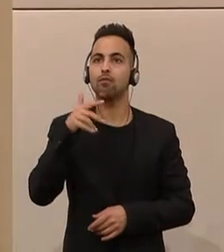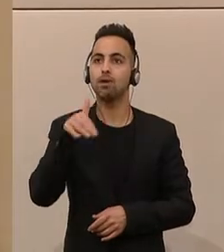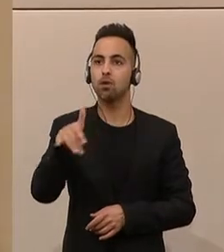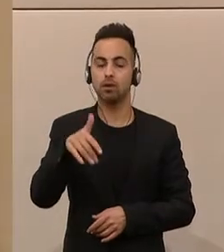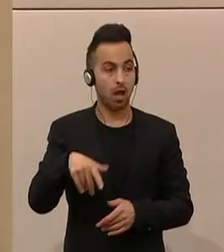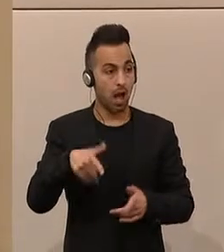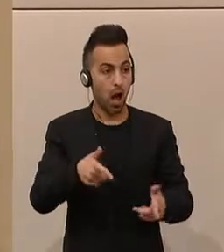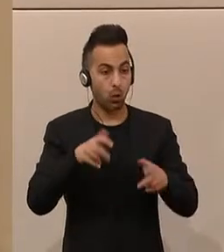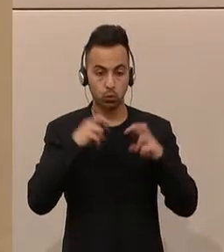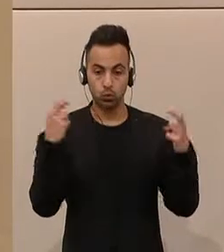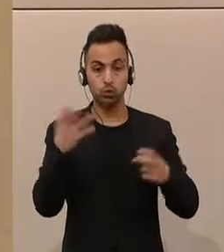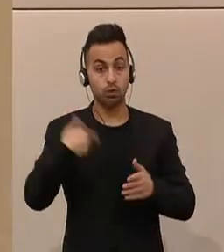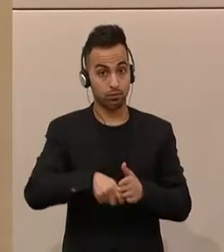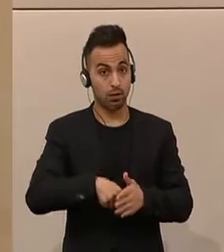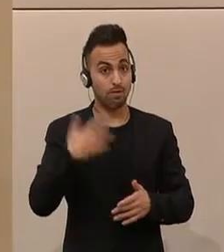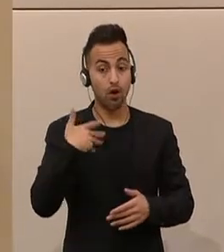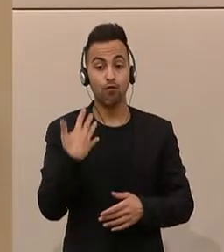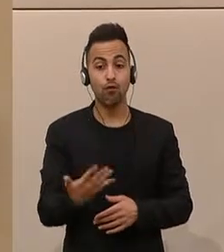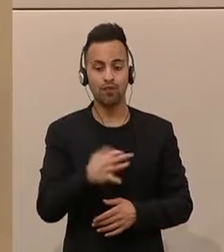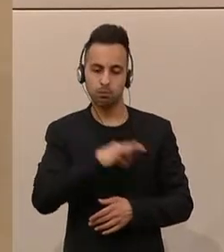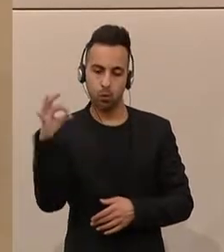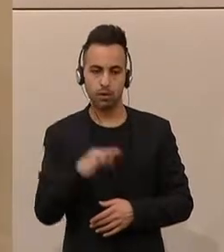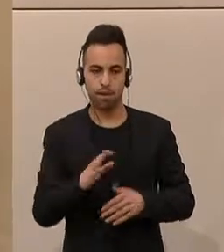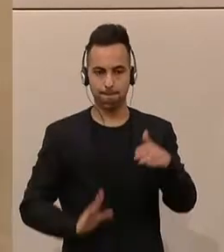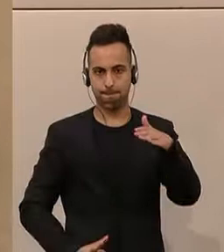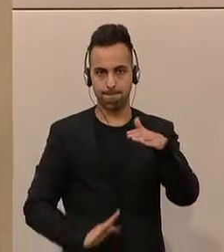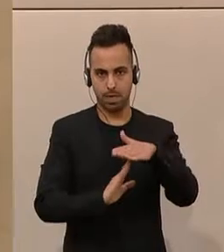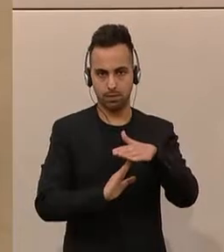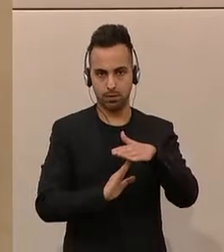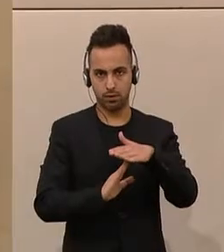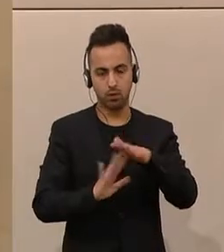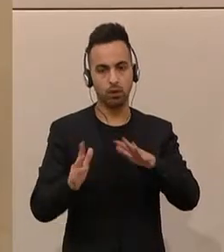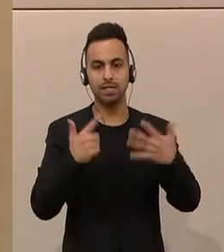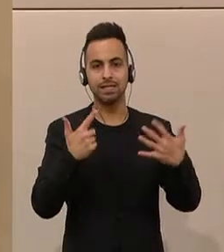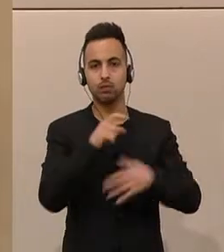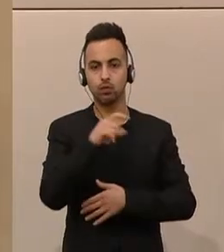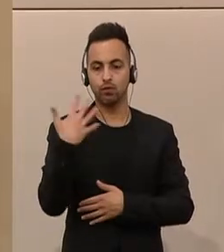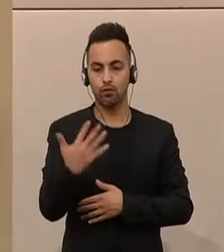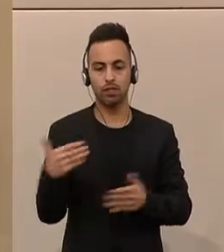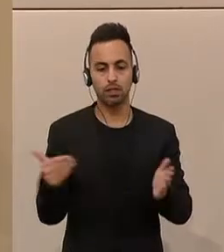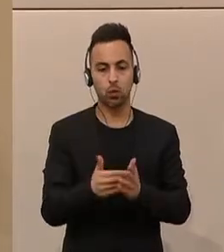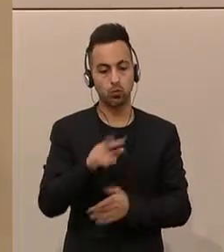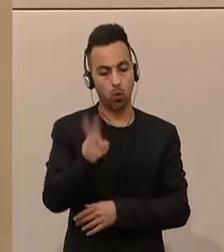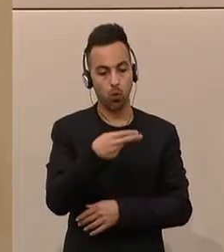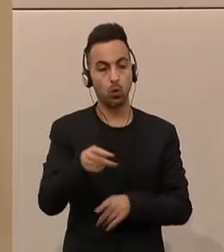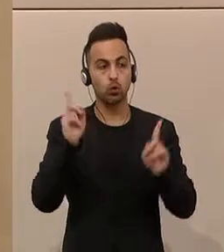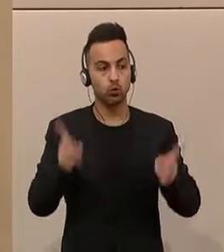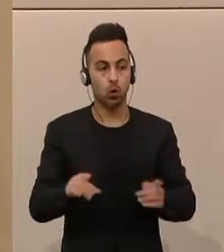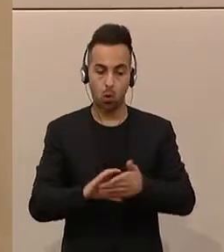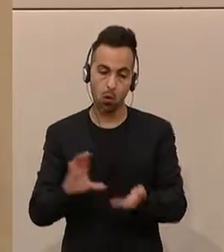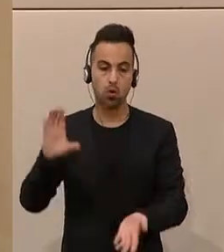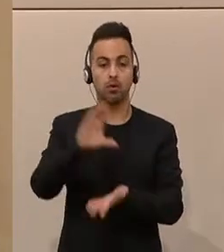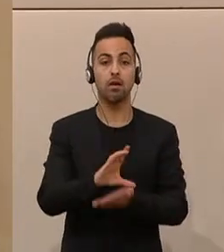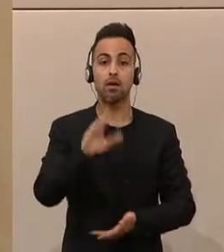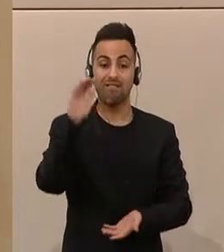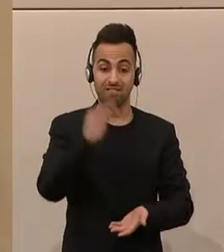richtig berichtet. 50% dieser Mittel bis maximal, und wir reden von einem Maximalbetrag von 750.000 Euro, sollen zur Verfügung stehen.